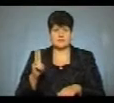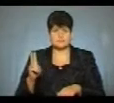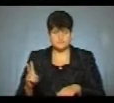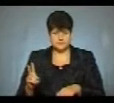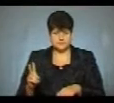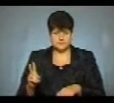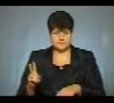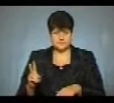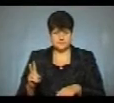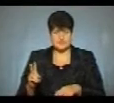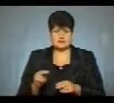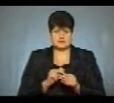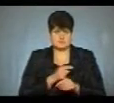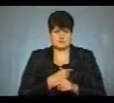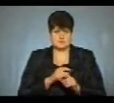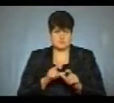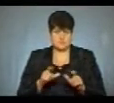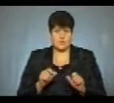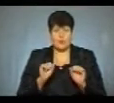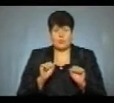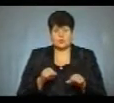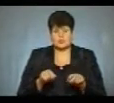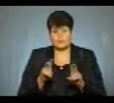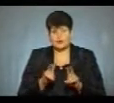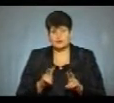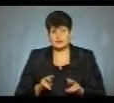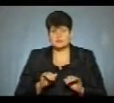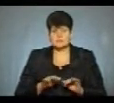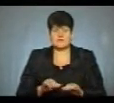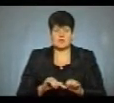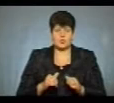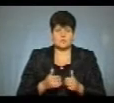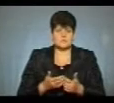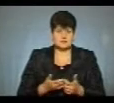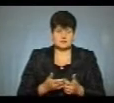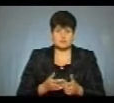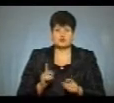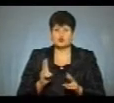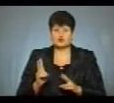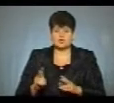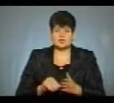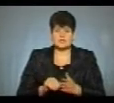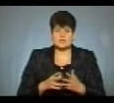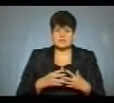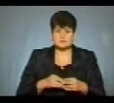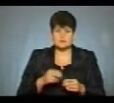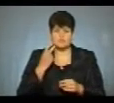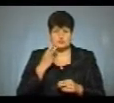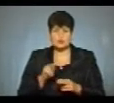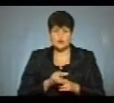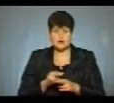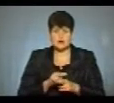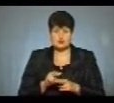з лікувального закладу, тоді можливий розгляд цієї справи на комісії, що хтось членів сім'ї постійно лікується